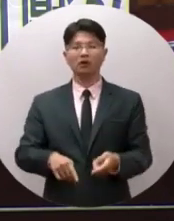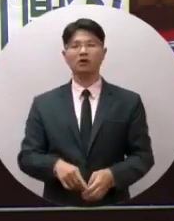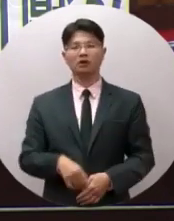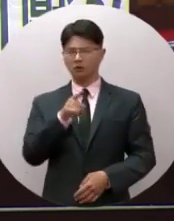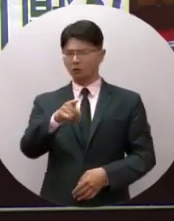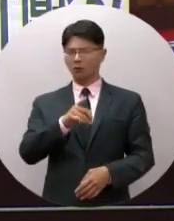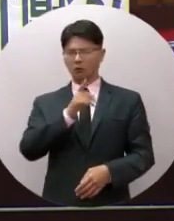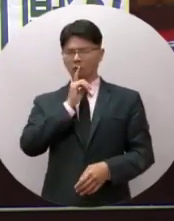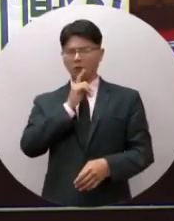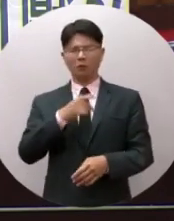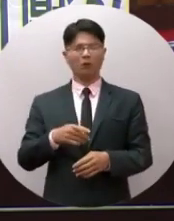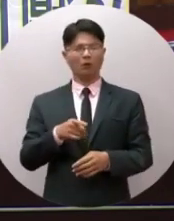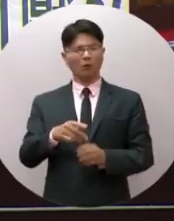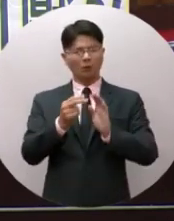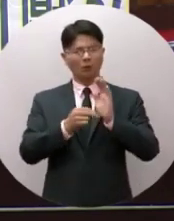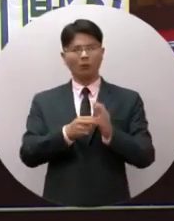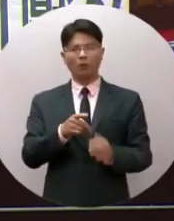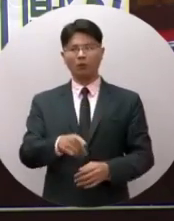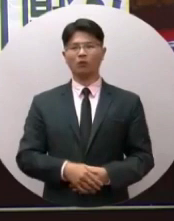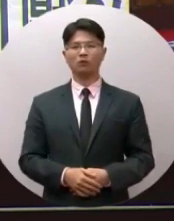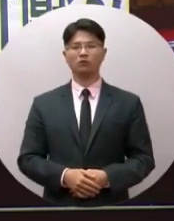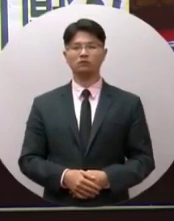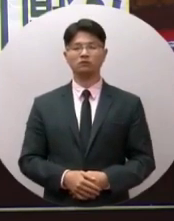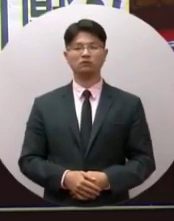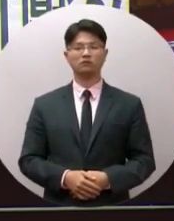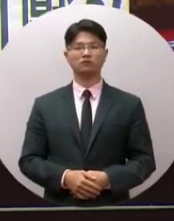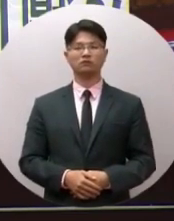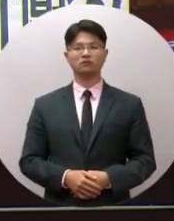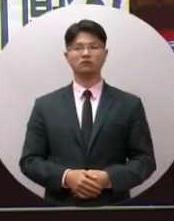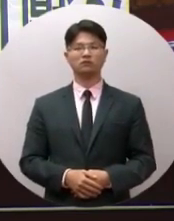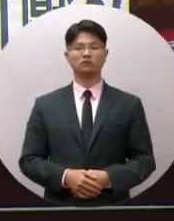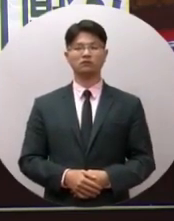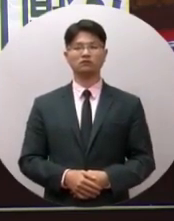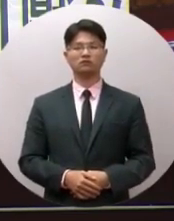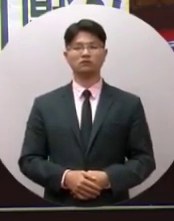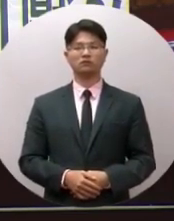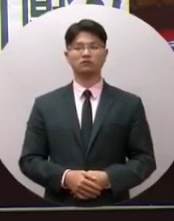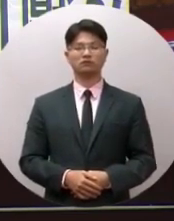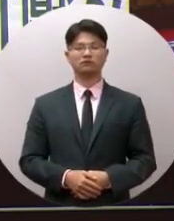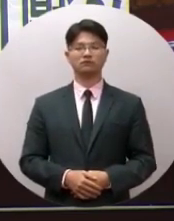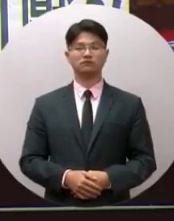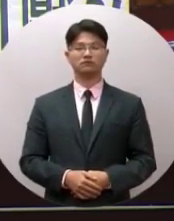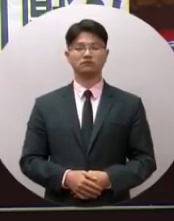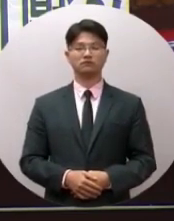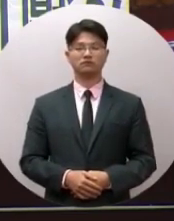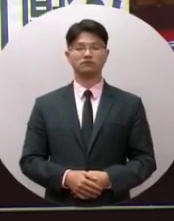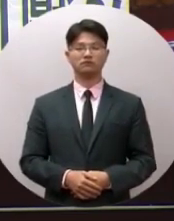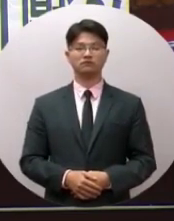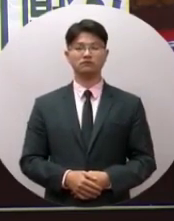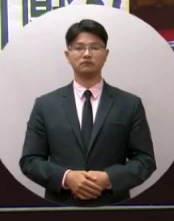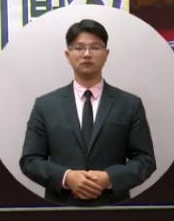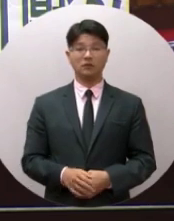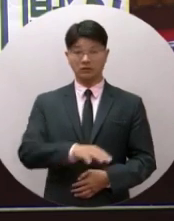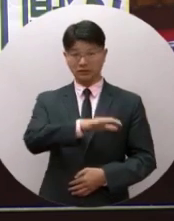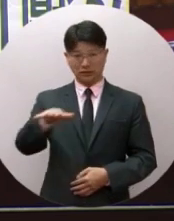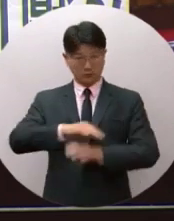那么紧啊拗嘞？领导有方。 现场拍破啊拍架，你拢唔知道、 哦就是？ 你一讲啊，我那得， 现场拢